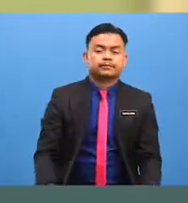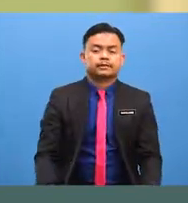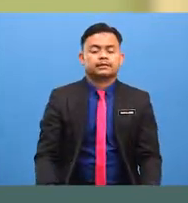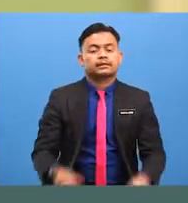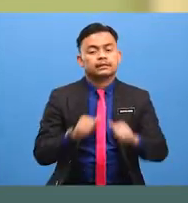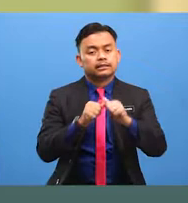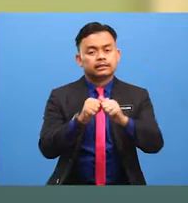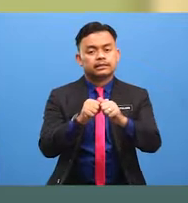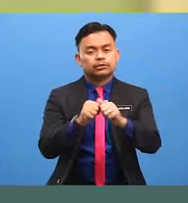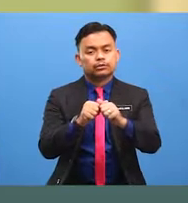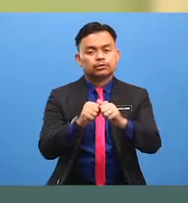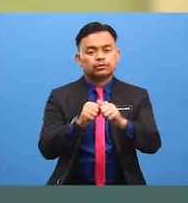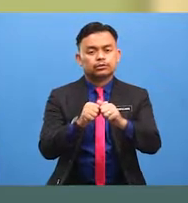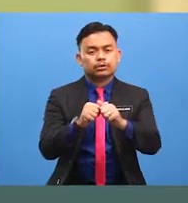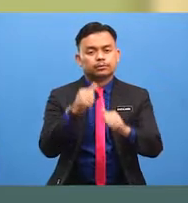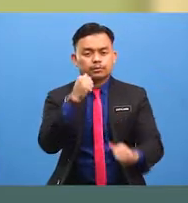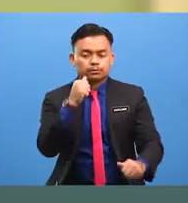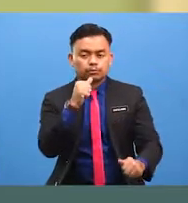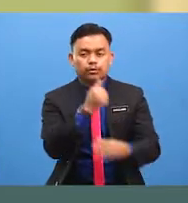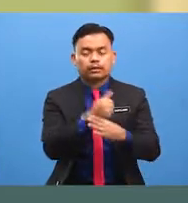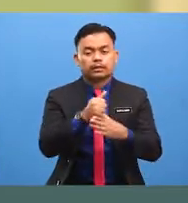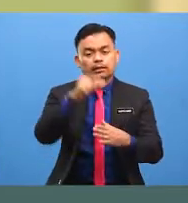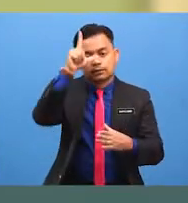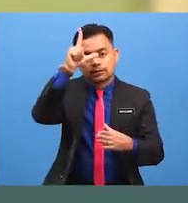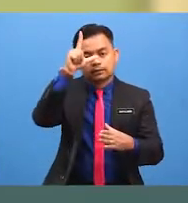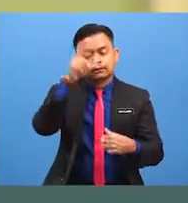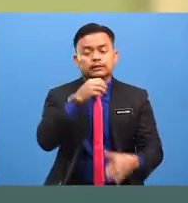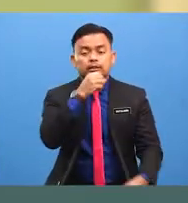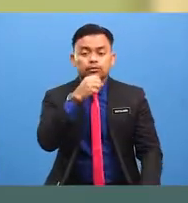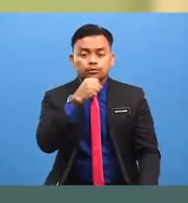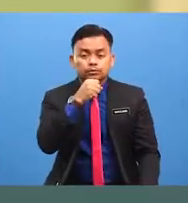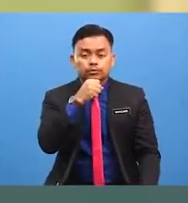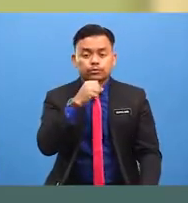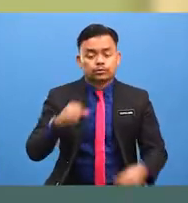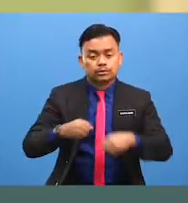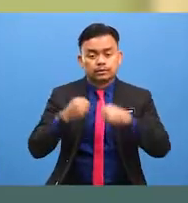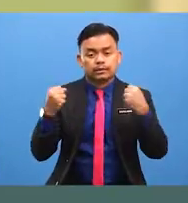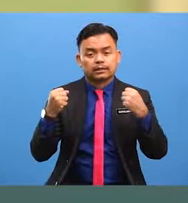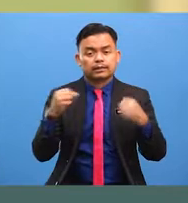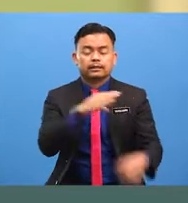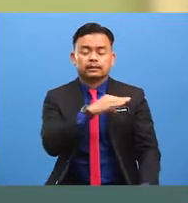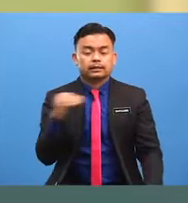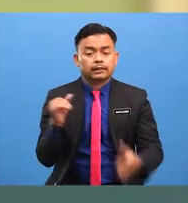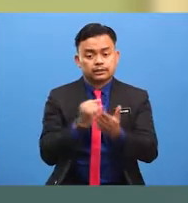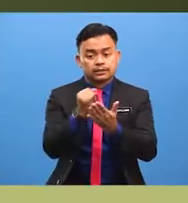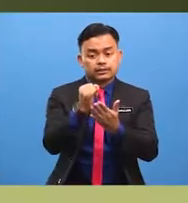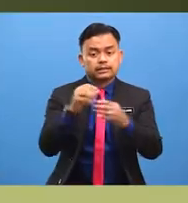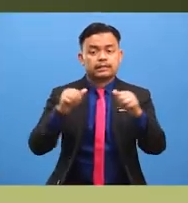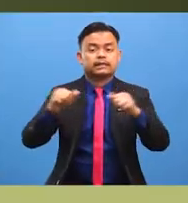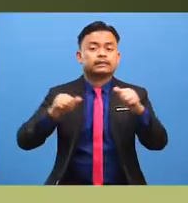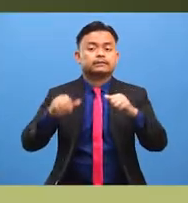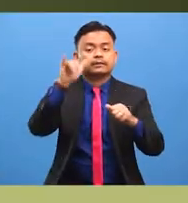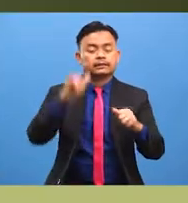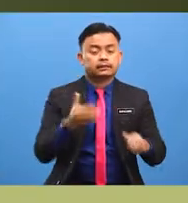kepada jantina, umur, kesihatan dan jenis aktiviti yang dilakukan.